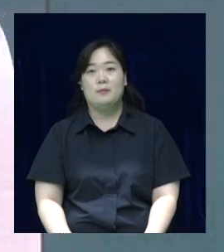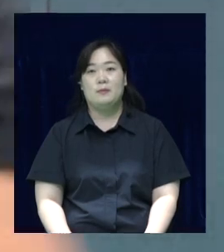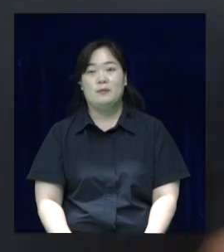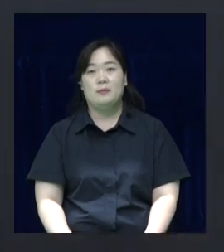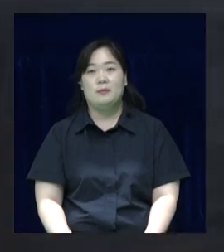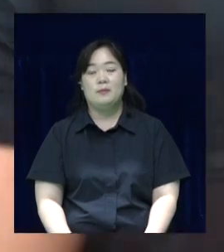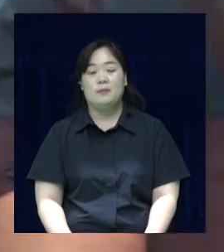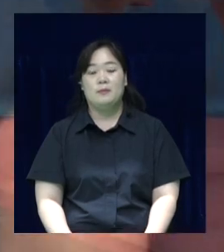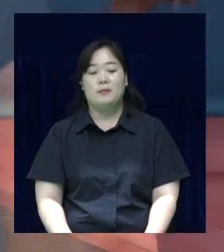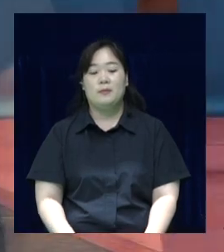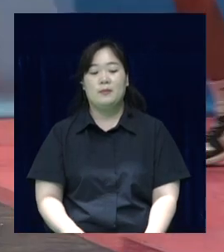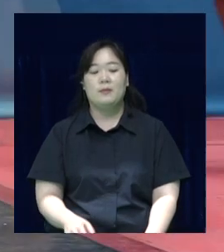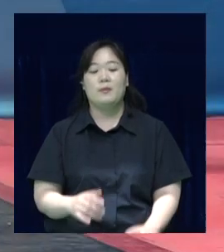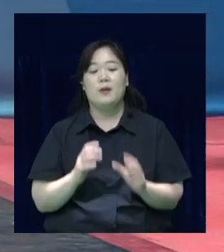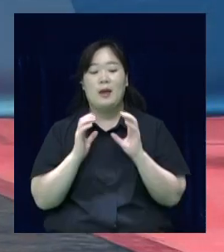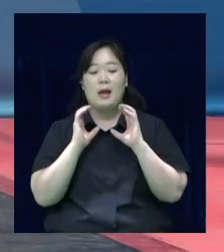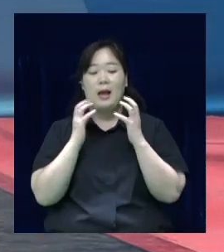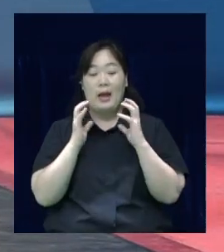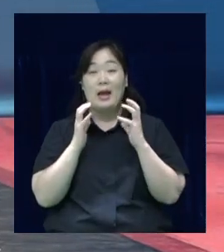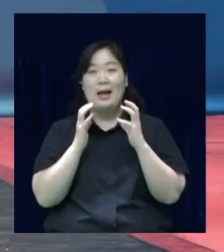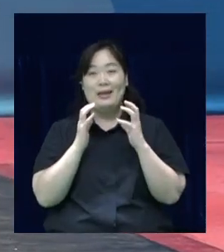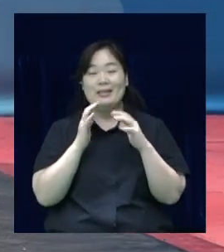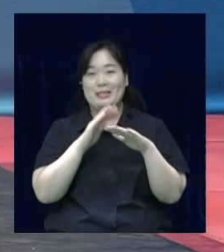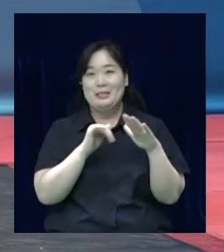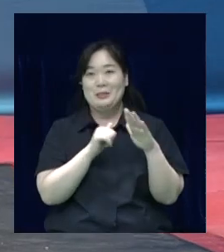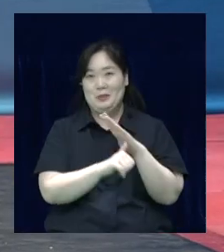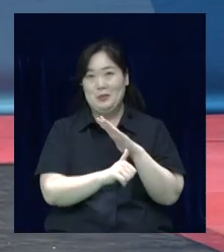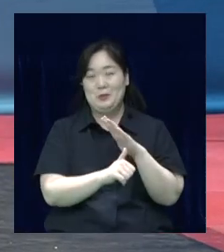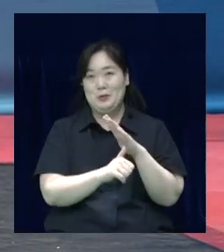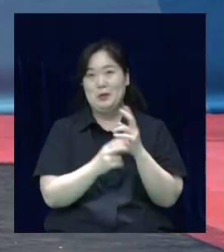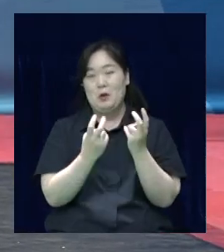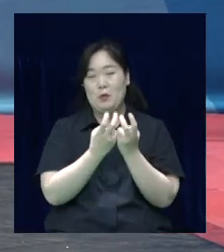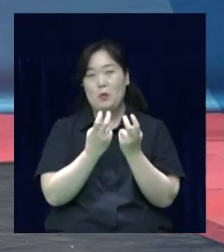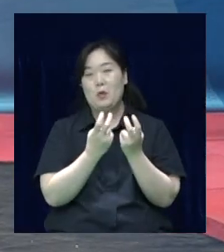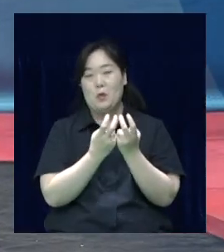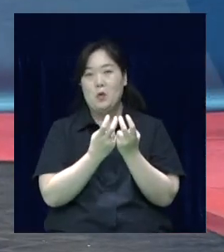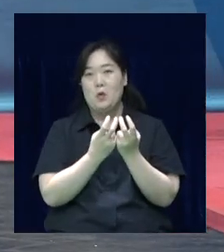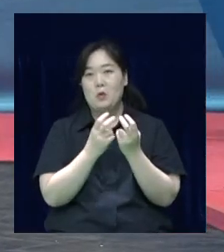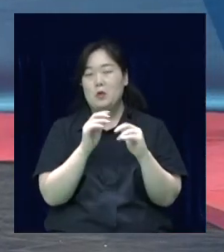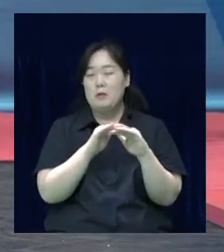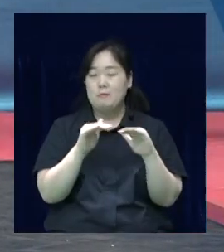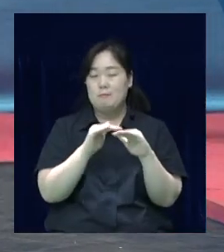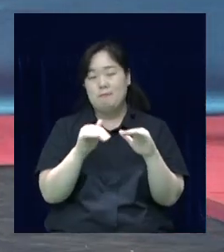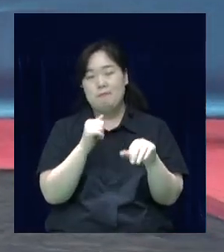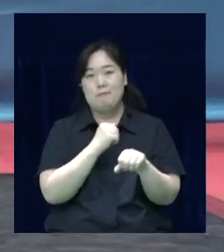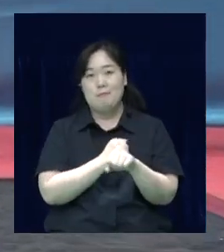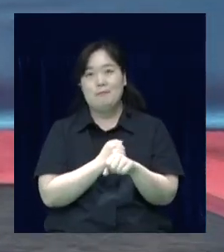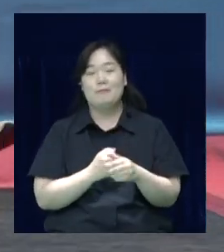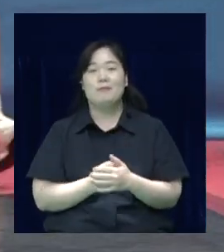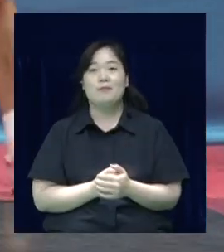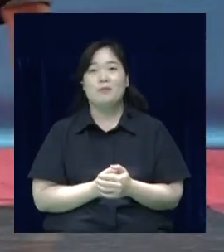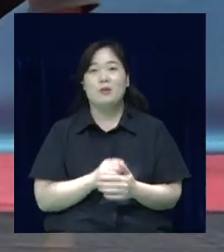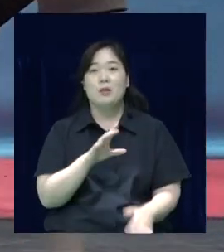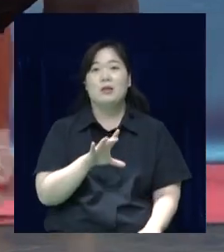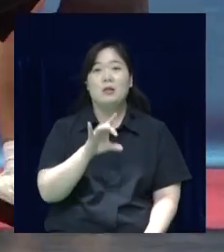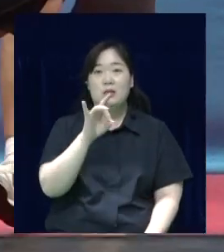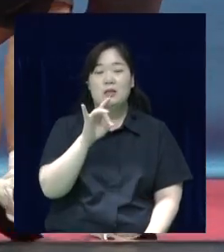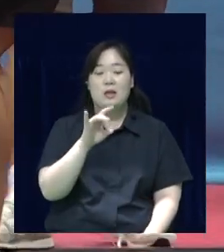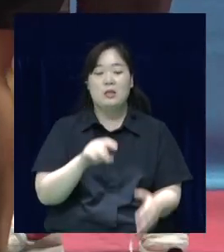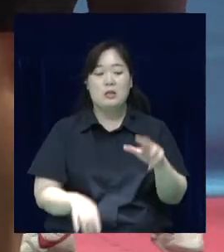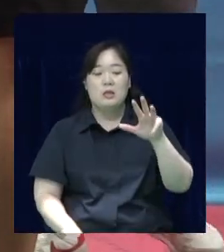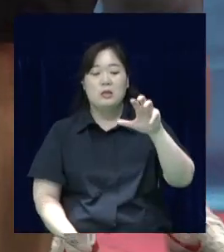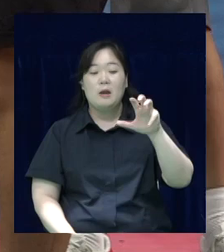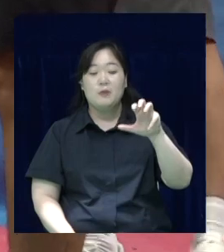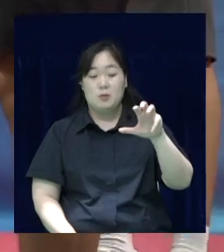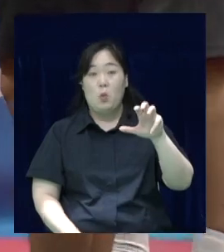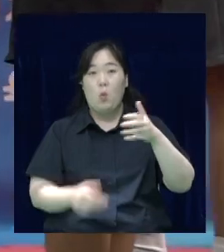이 어린 선수가 과연 어떻게 경기를 또 풀어나갈지. 일단은